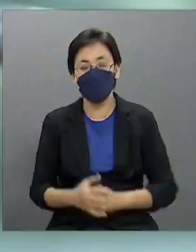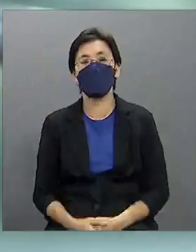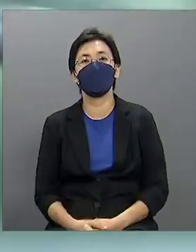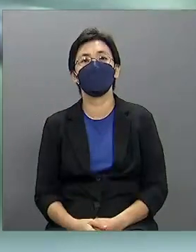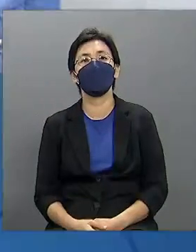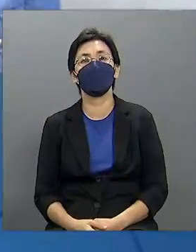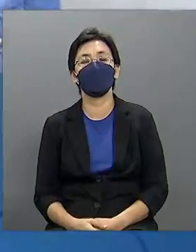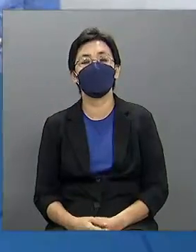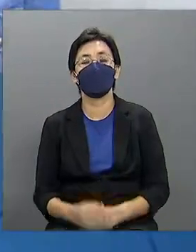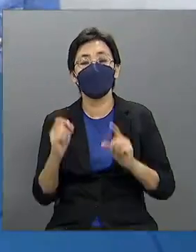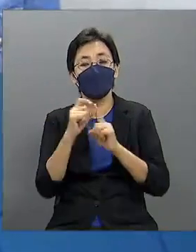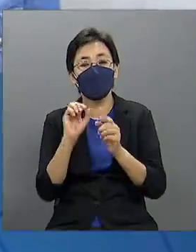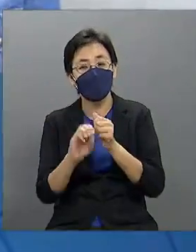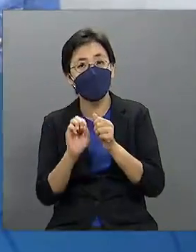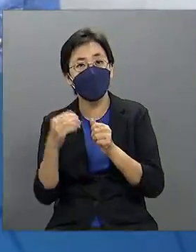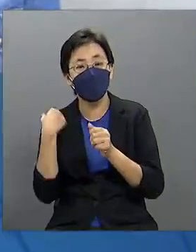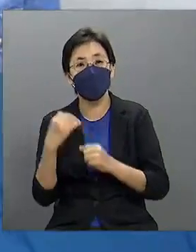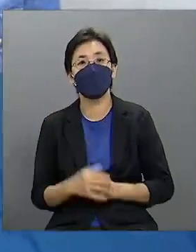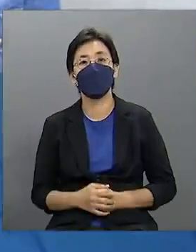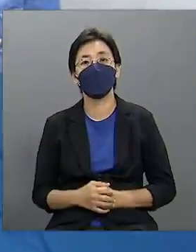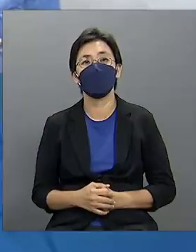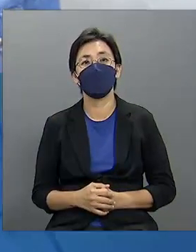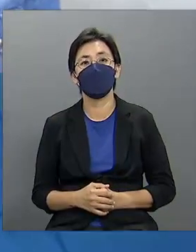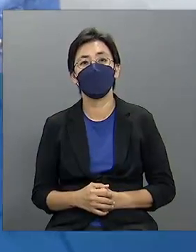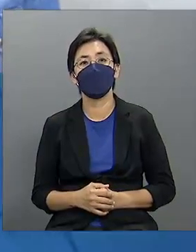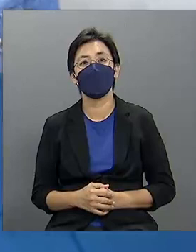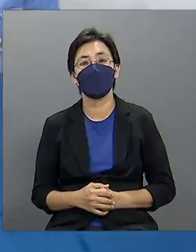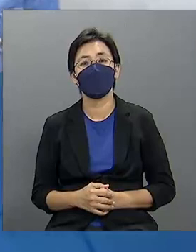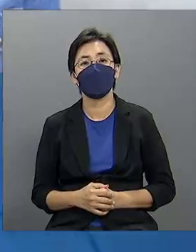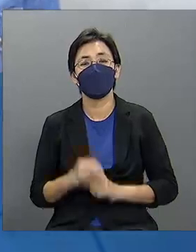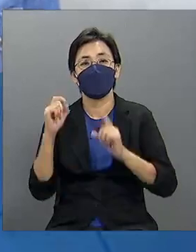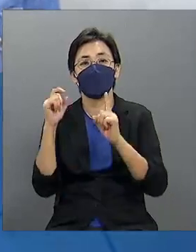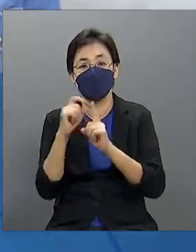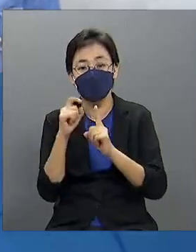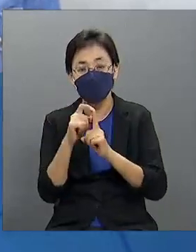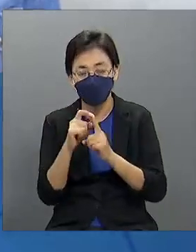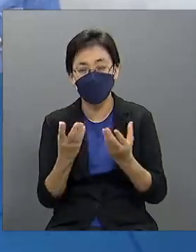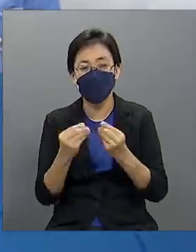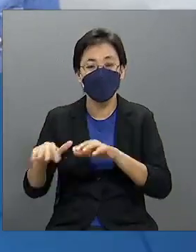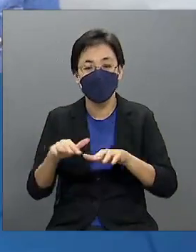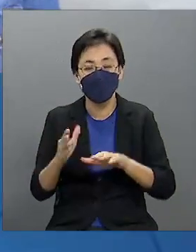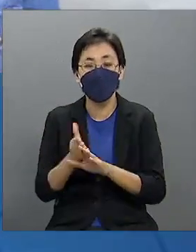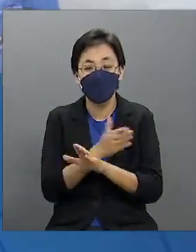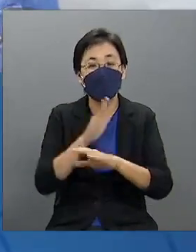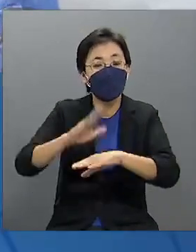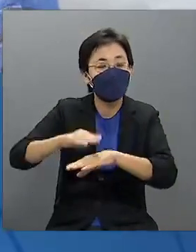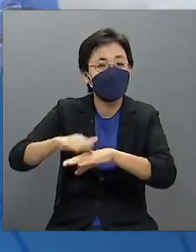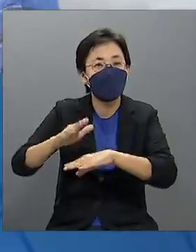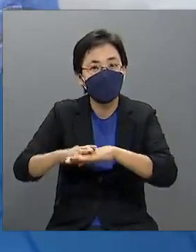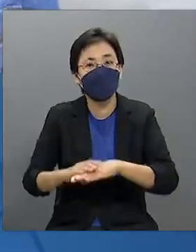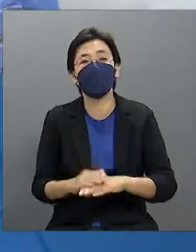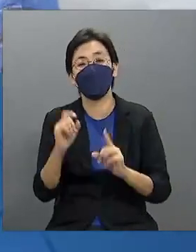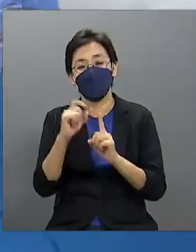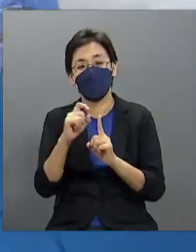บวัท dlคฟัพที่เกี่ยวขเกัจจ คือค